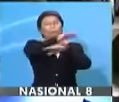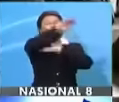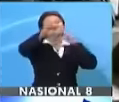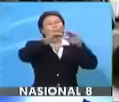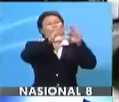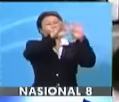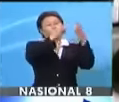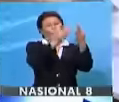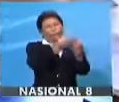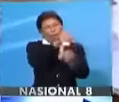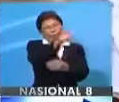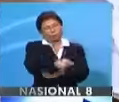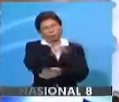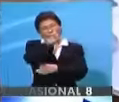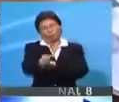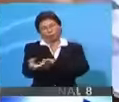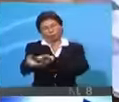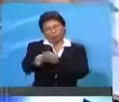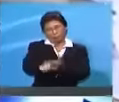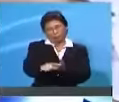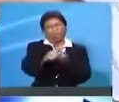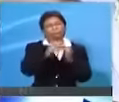semua keluarga mangsa.